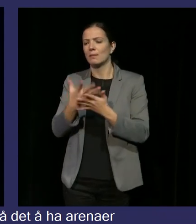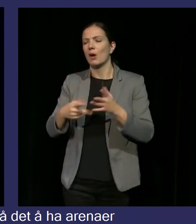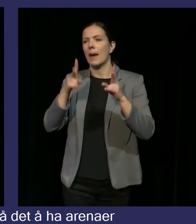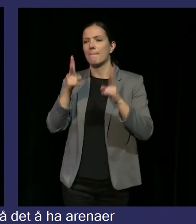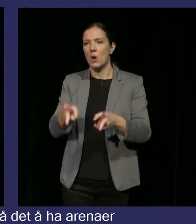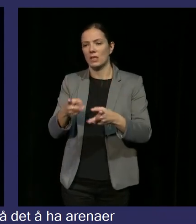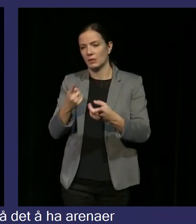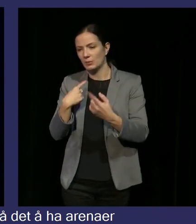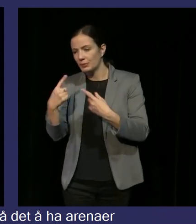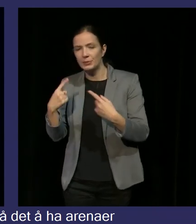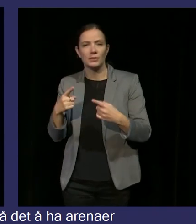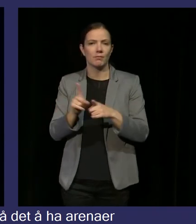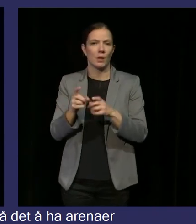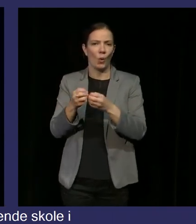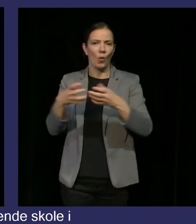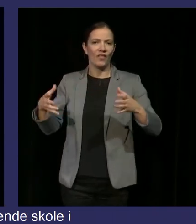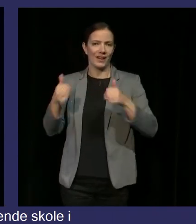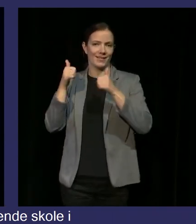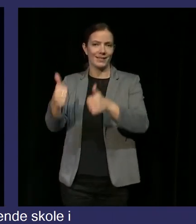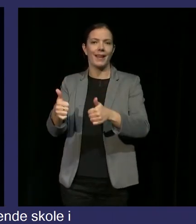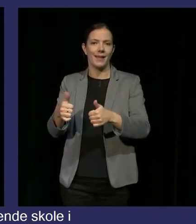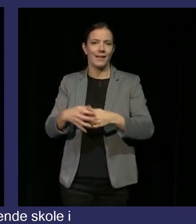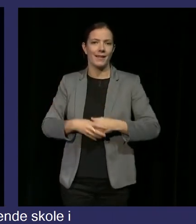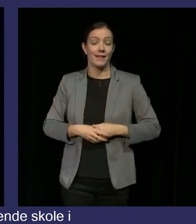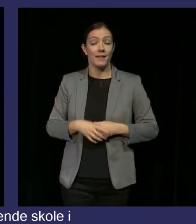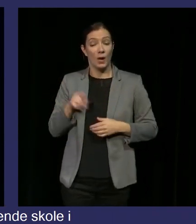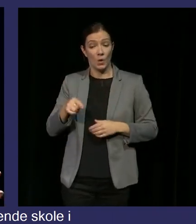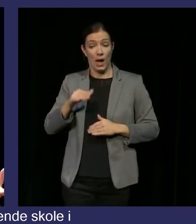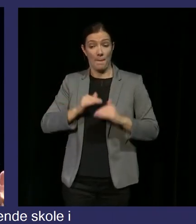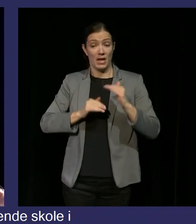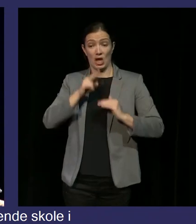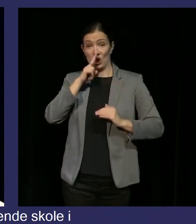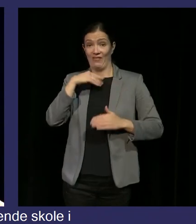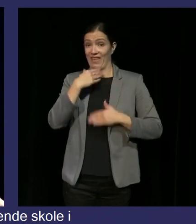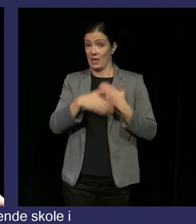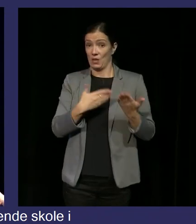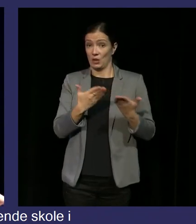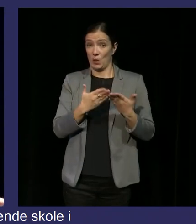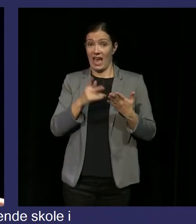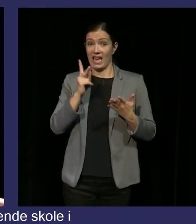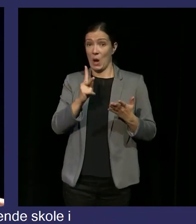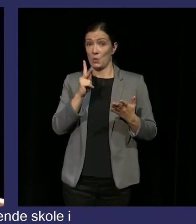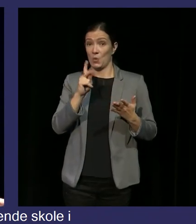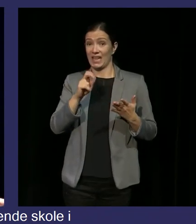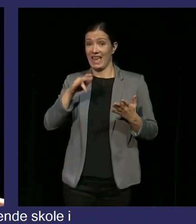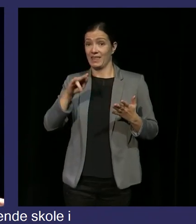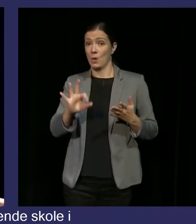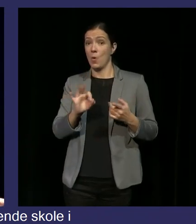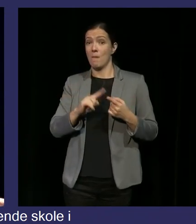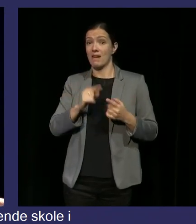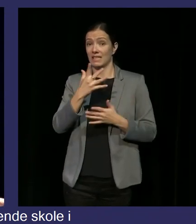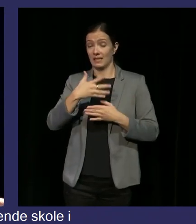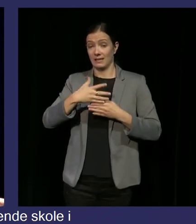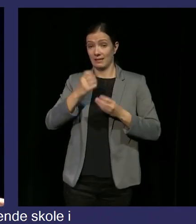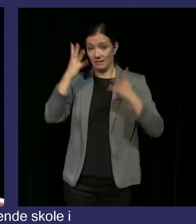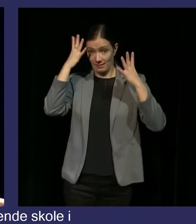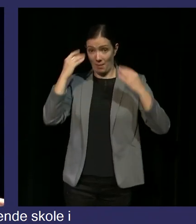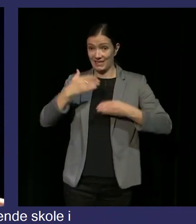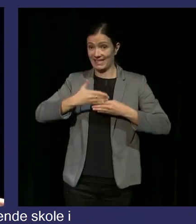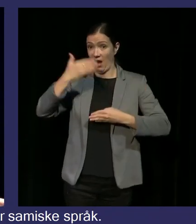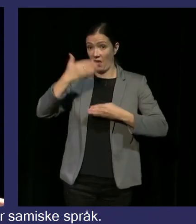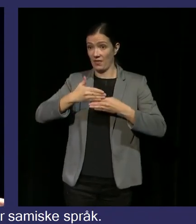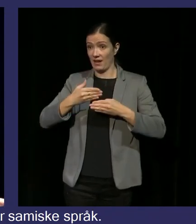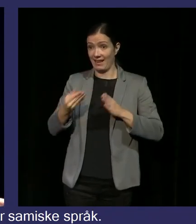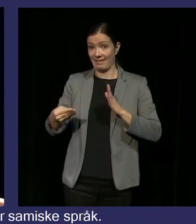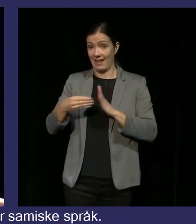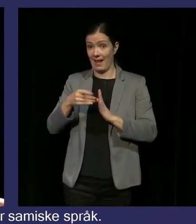brukes aktivt og der det utvikles aktivt. Nå skal vi jo bygge en ny videregående skole I Kautokeino med et samisk teater I tillegg.